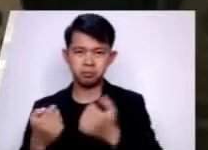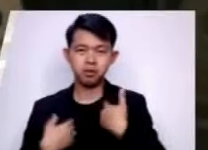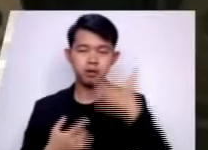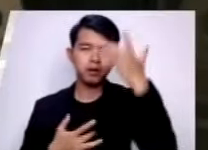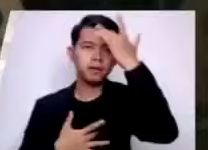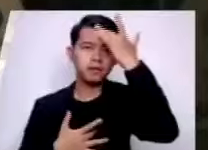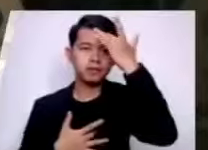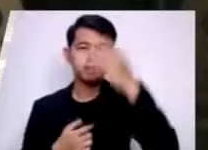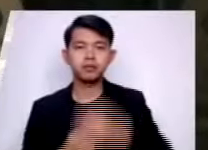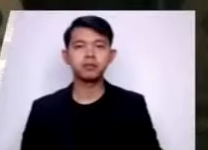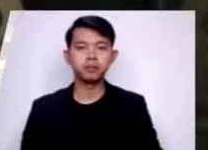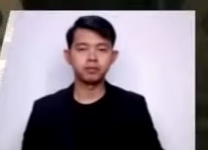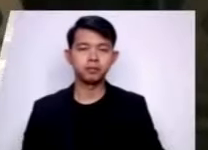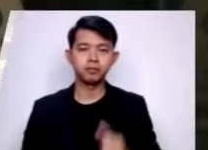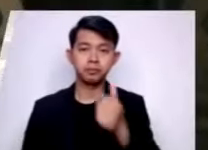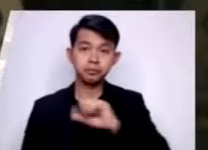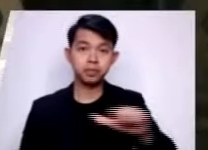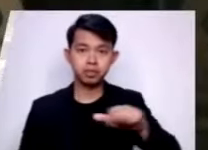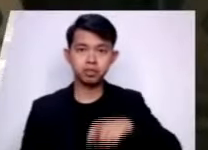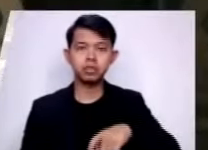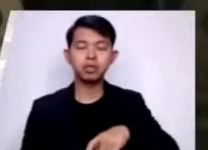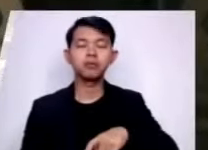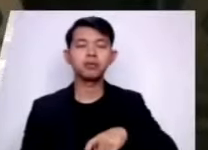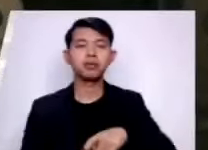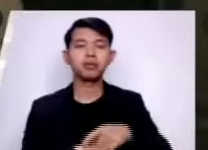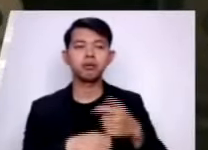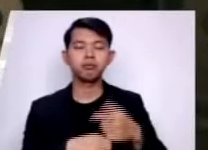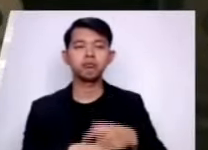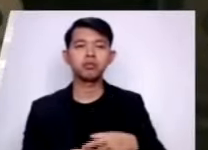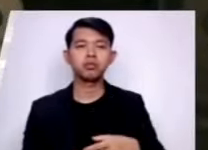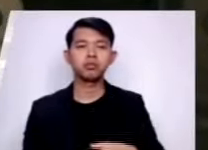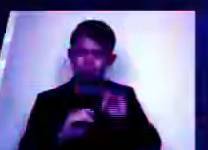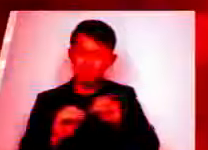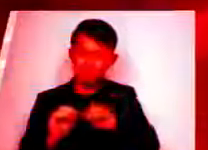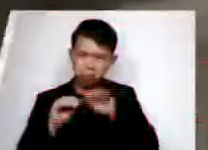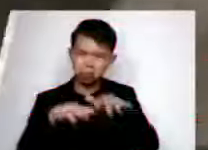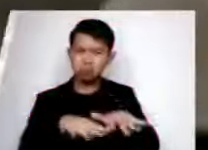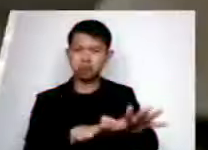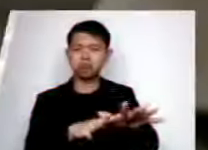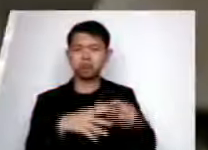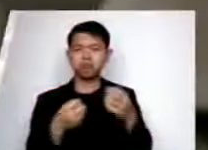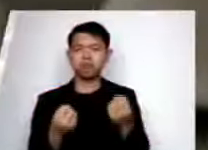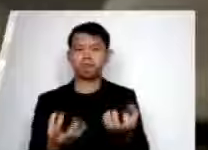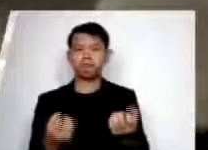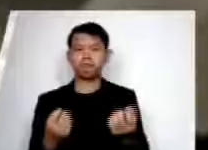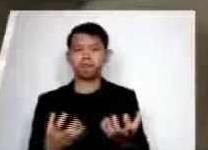asahang isailalim na sa State of Calamity ang bayan ng La Castellana.